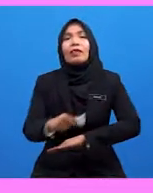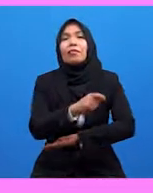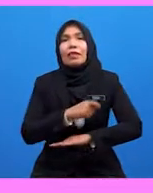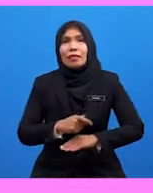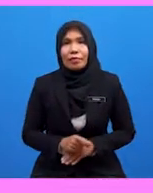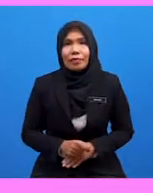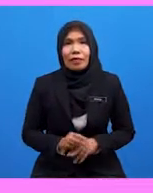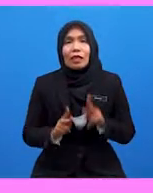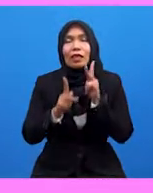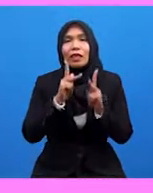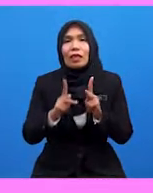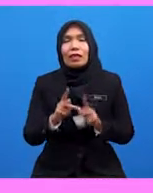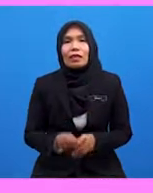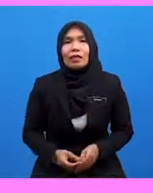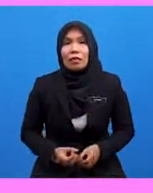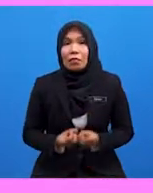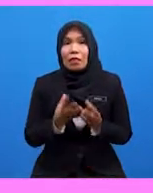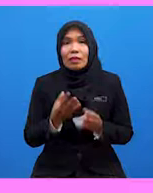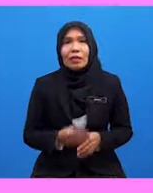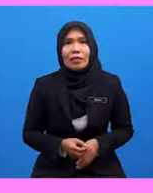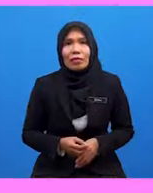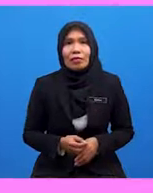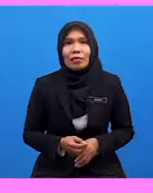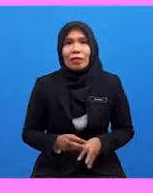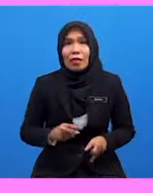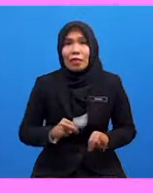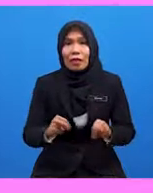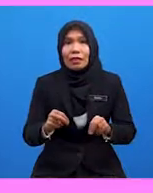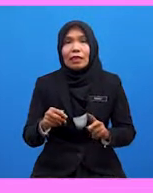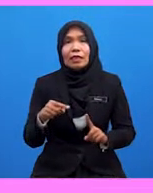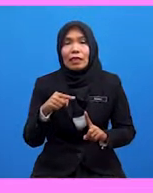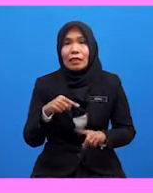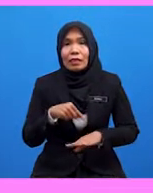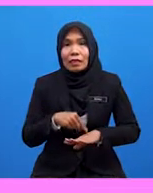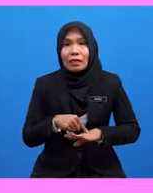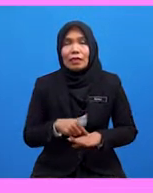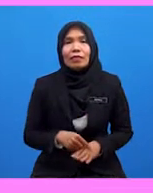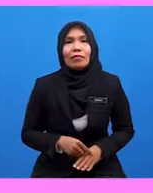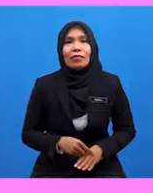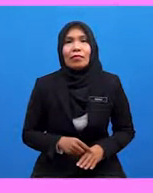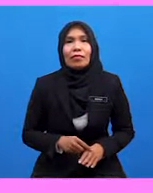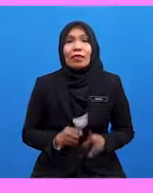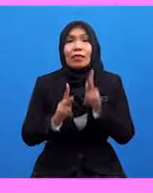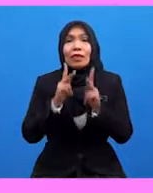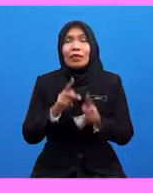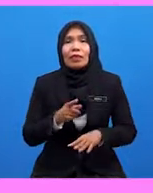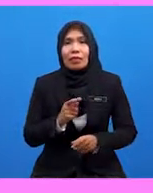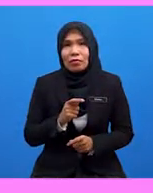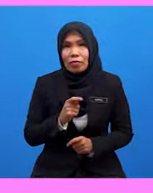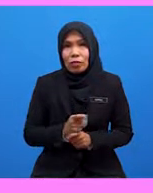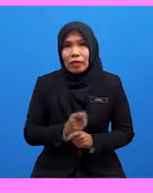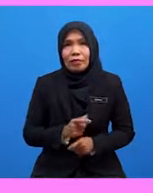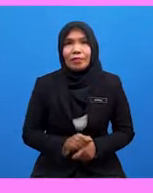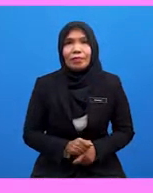kata banyak masih di ialah kata tugas. Banyak berfungsi sebagai kata bilangan bagi